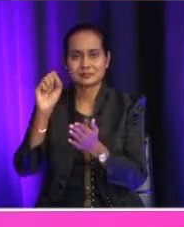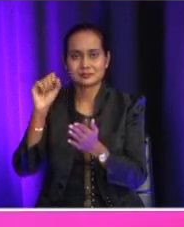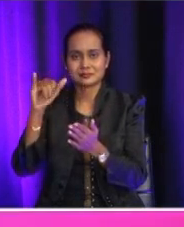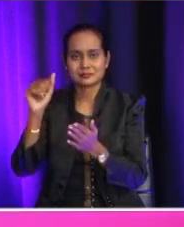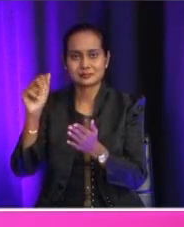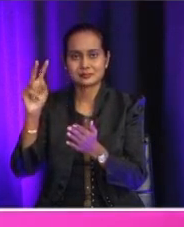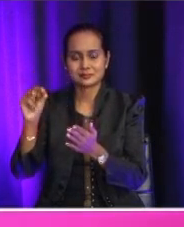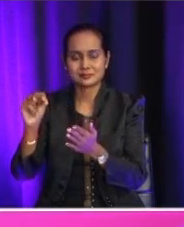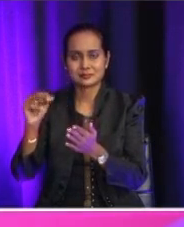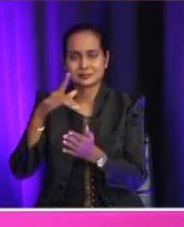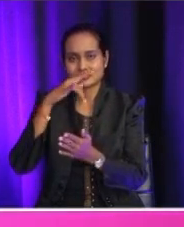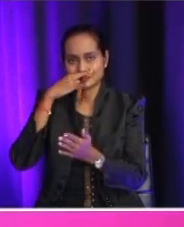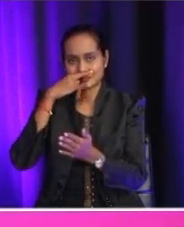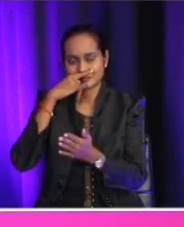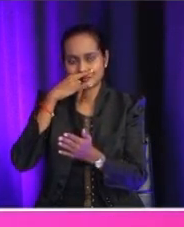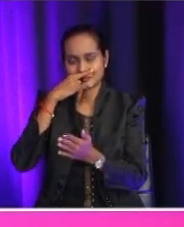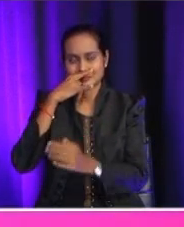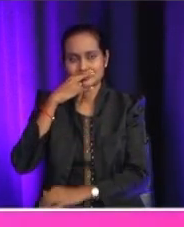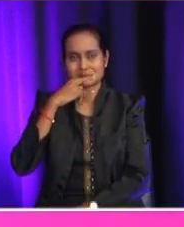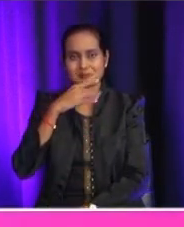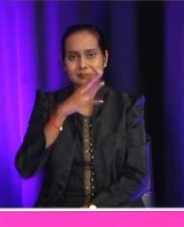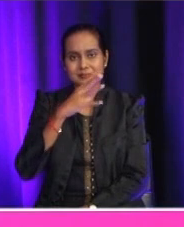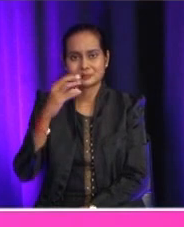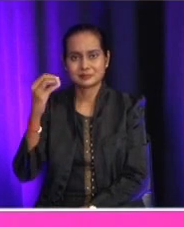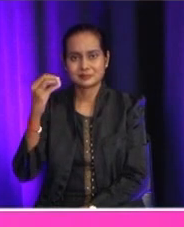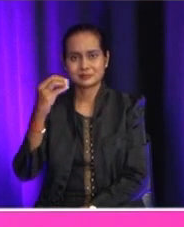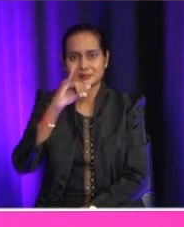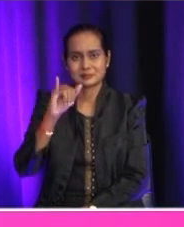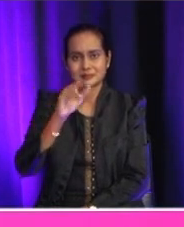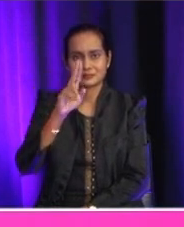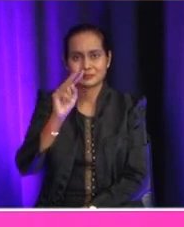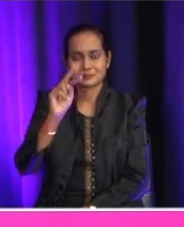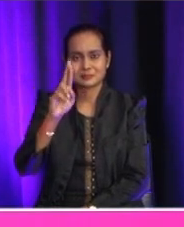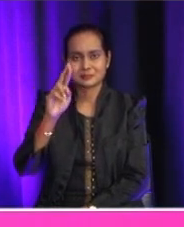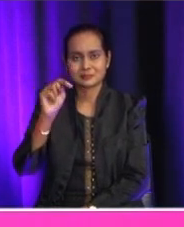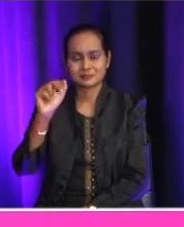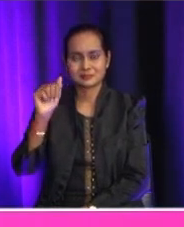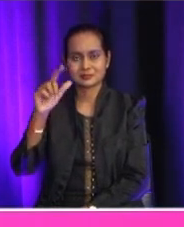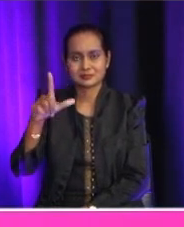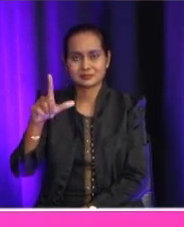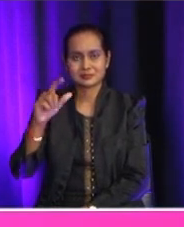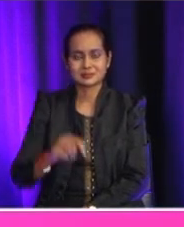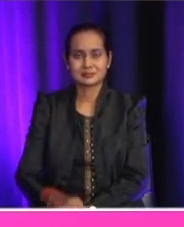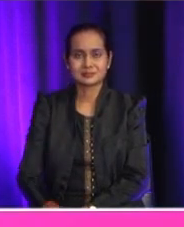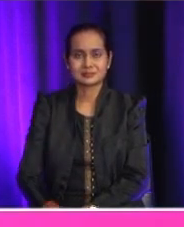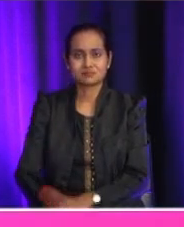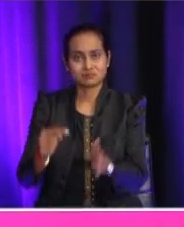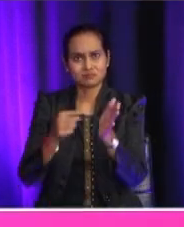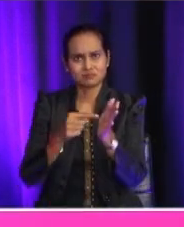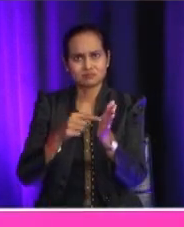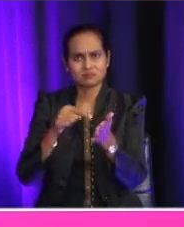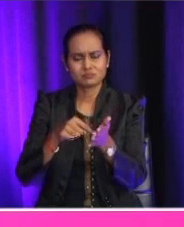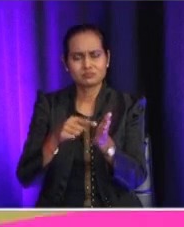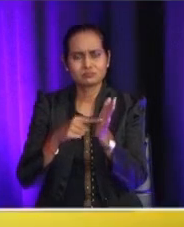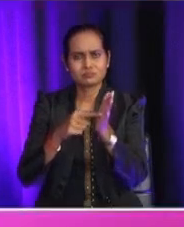29.9%, komik 25.3% dan jurnal 19.9%. Statistik ini menunjukkan bahawa